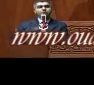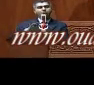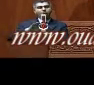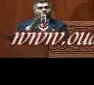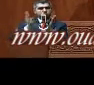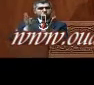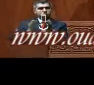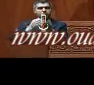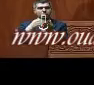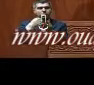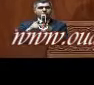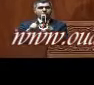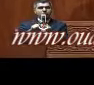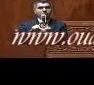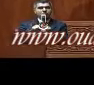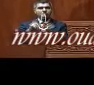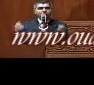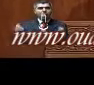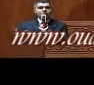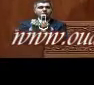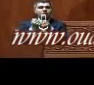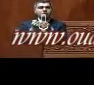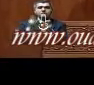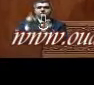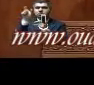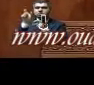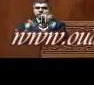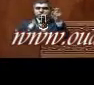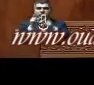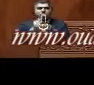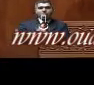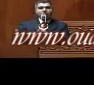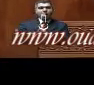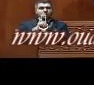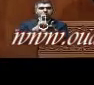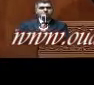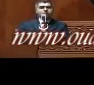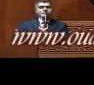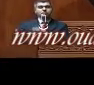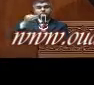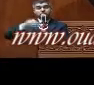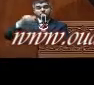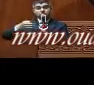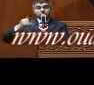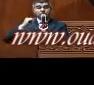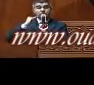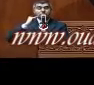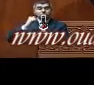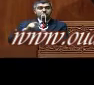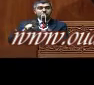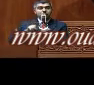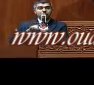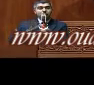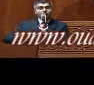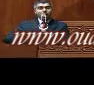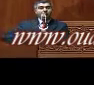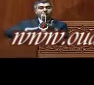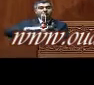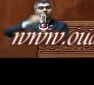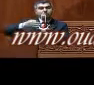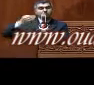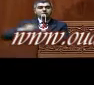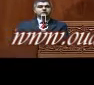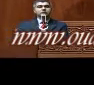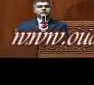حضرات السيدات والسادة هو تحقيق الرفاه الاجتماعي اللائق للمواطن وتمكينه من خدمات اجتماعية ذات جودة وتيسير سبل الاستفادة